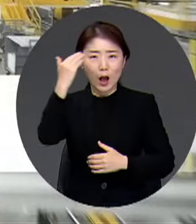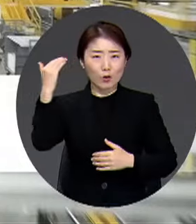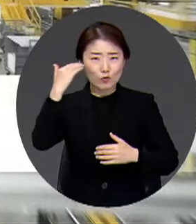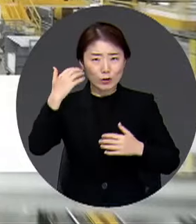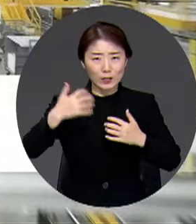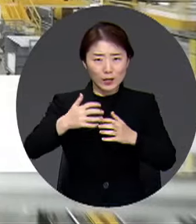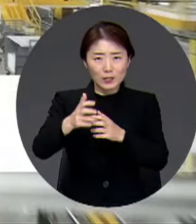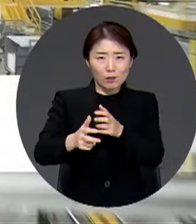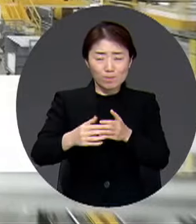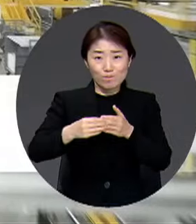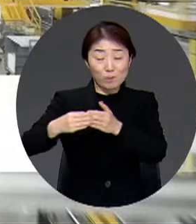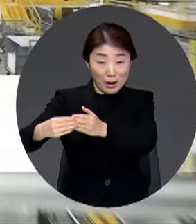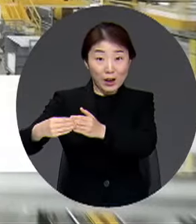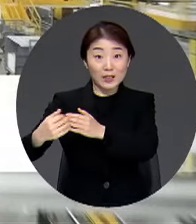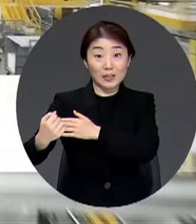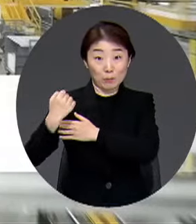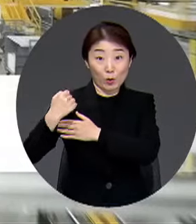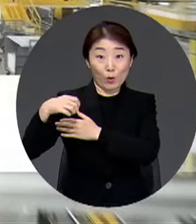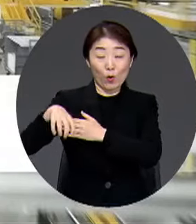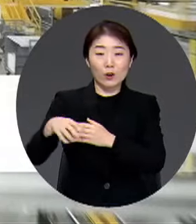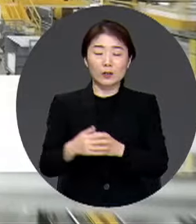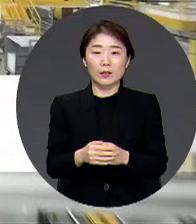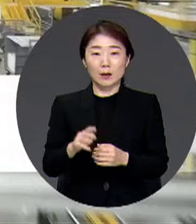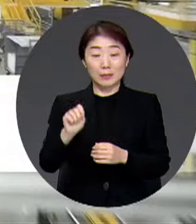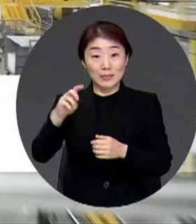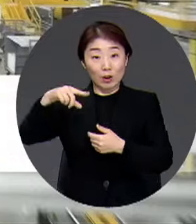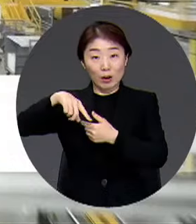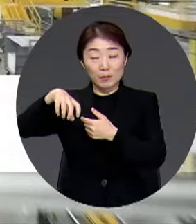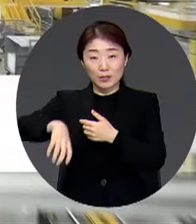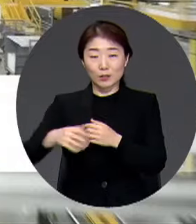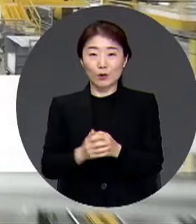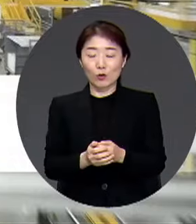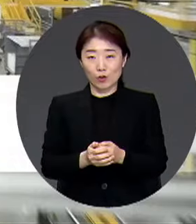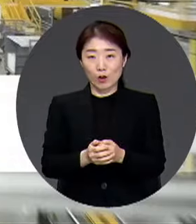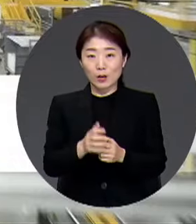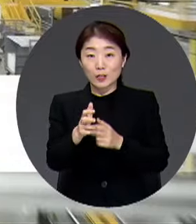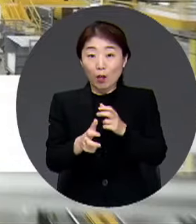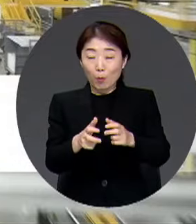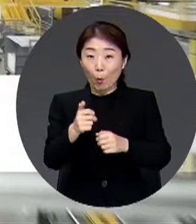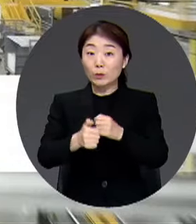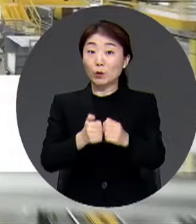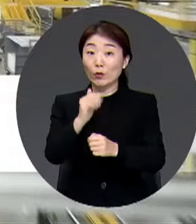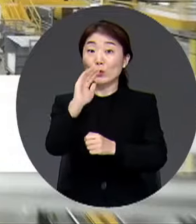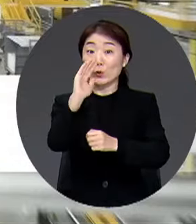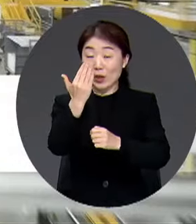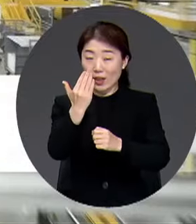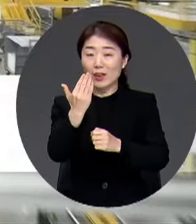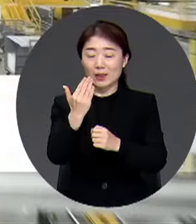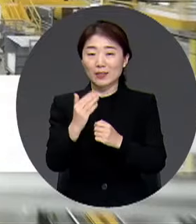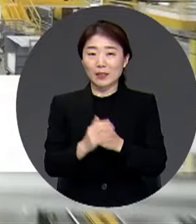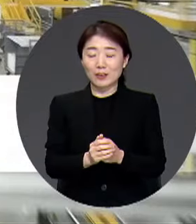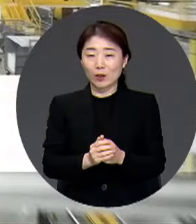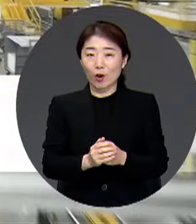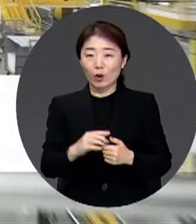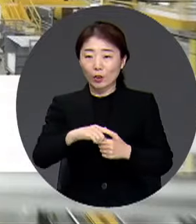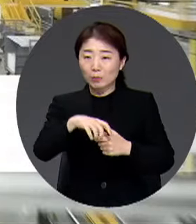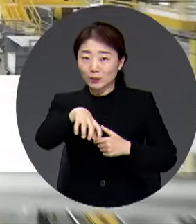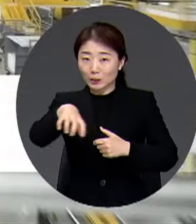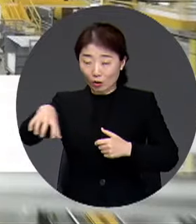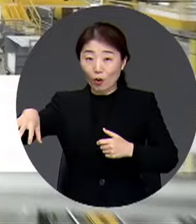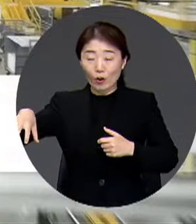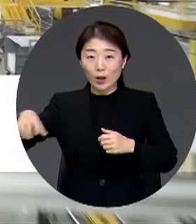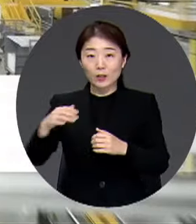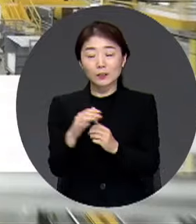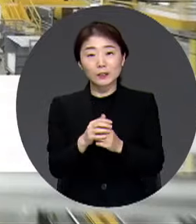기계산업을 주도해왔는데요. MBC 경남은 창원 국가산단 50주년을 맞아 국가산단을 비롯한 경남의 산업화